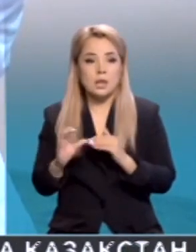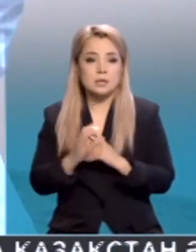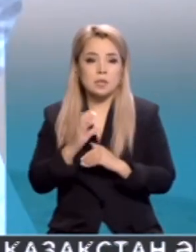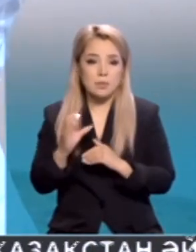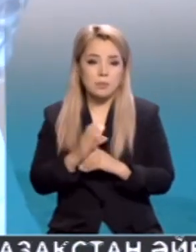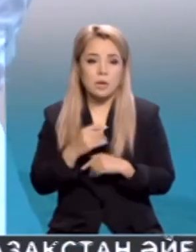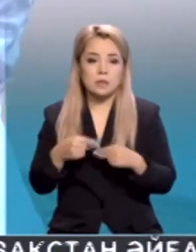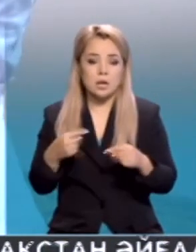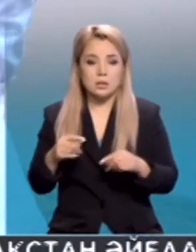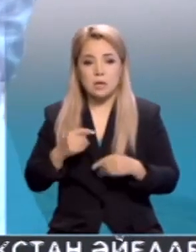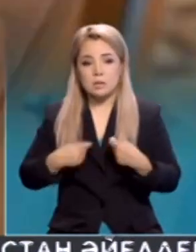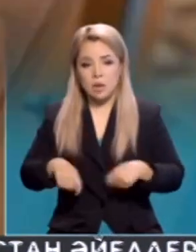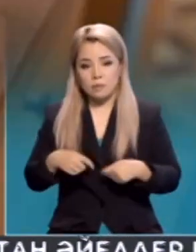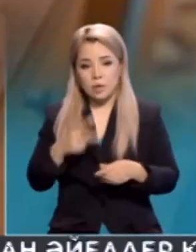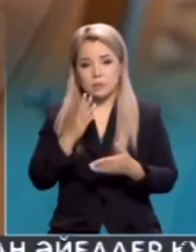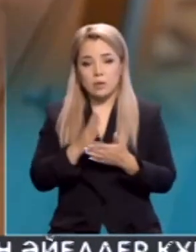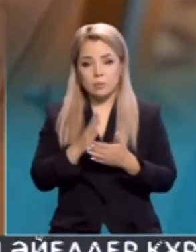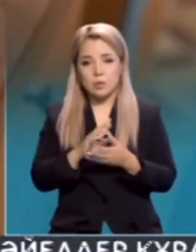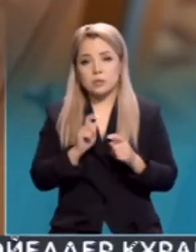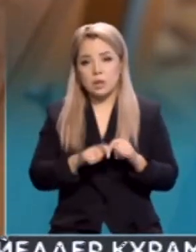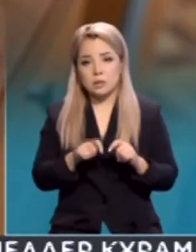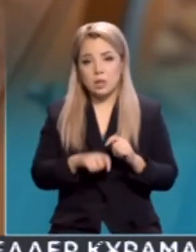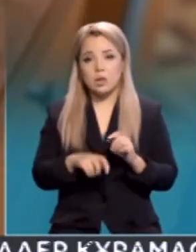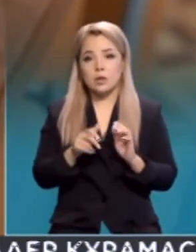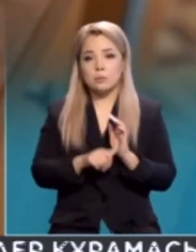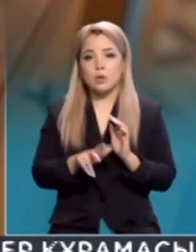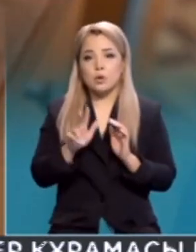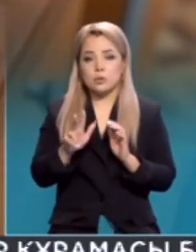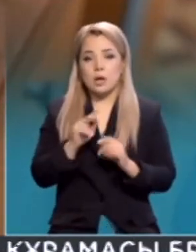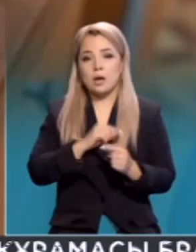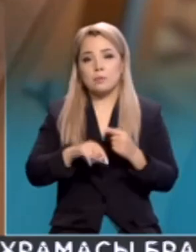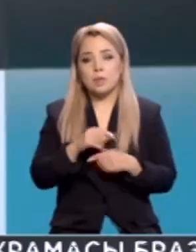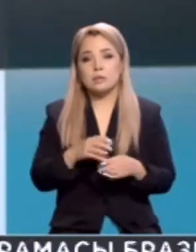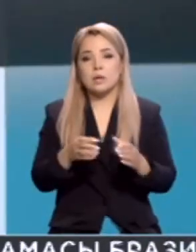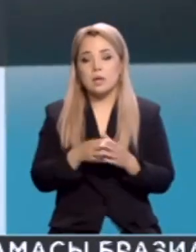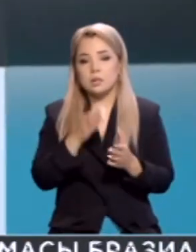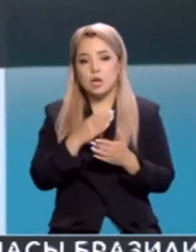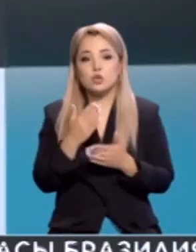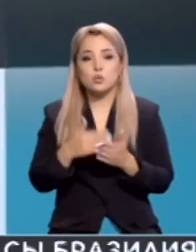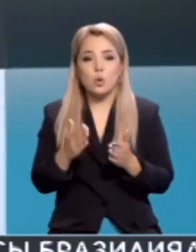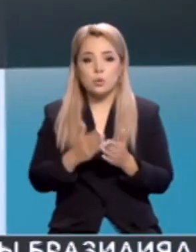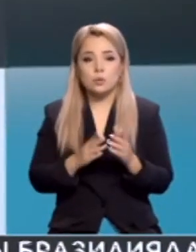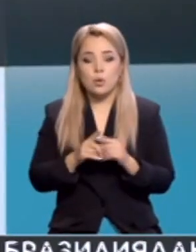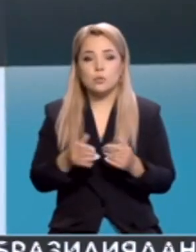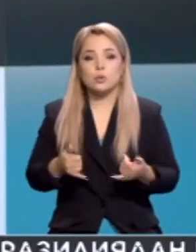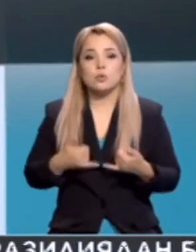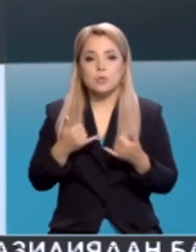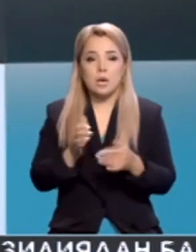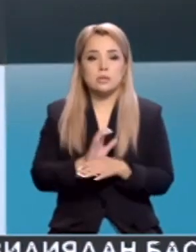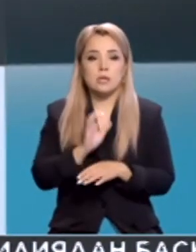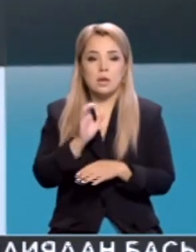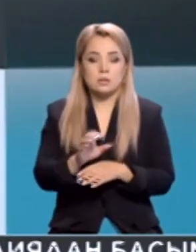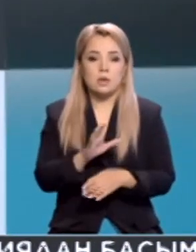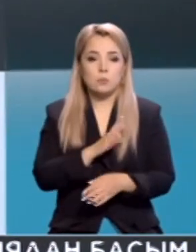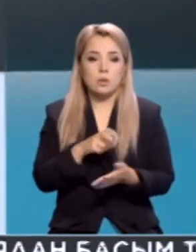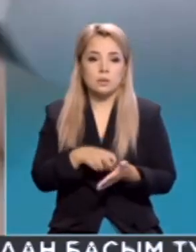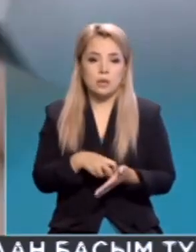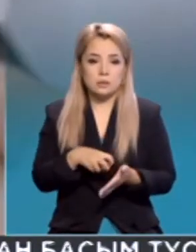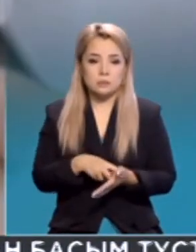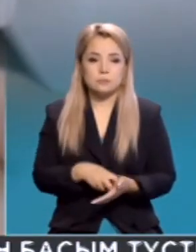тауарлар. Тексеріс қорытындысы бойынша 63 кәсіпкерлік нысанға олқылықтарды жою жөнінде нұсқама жіберілді.